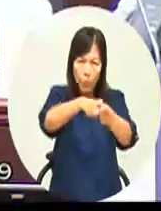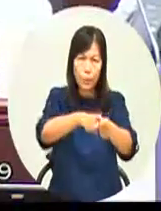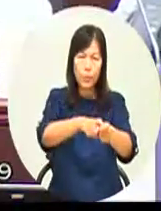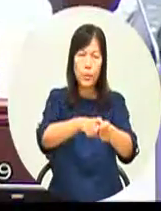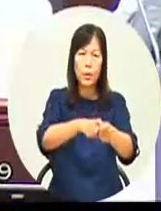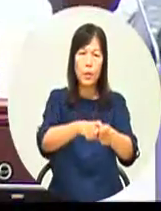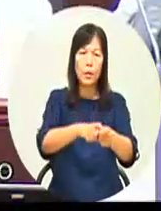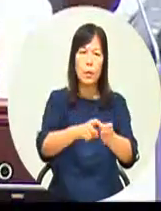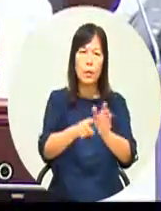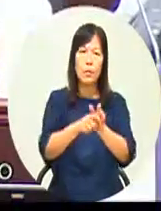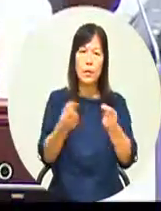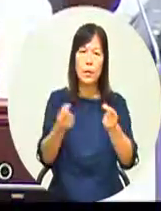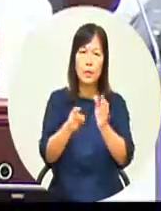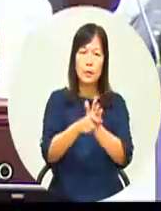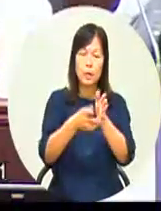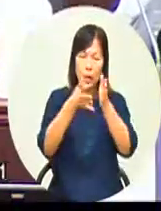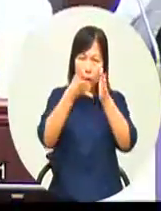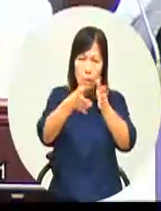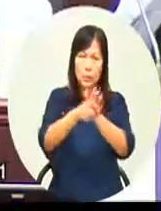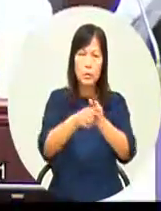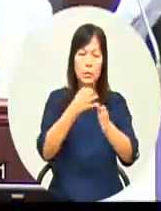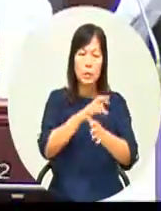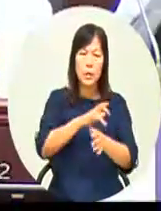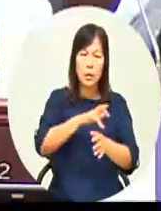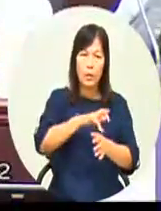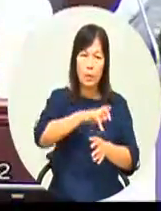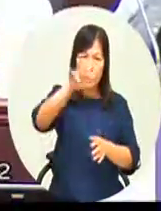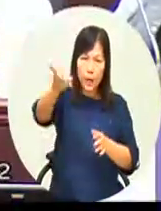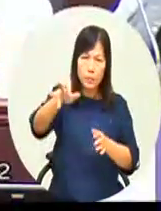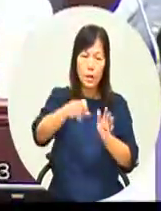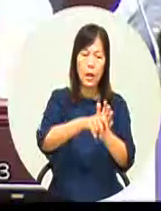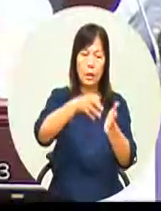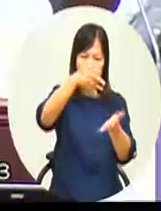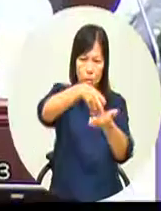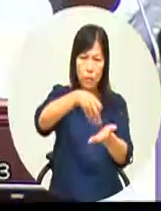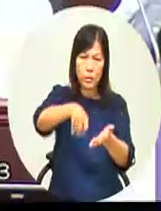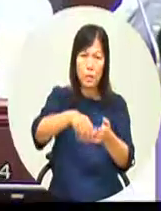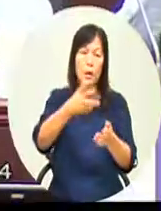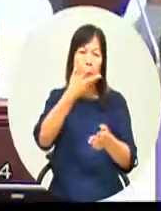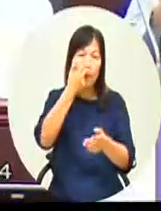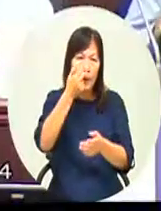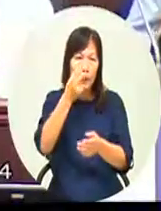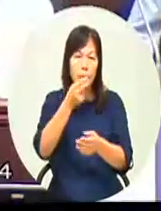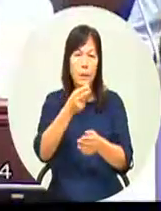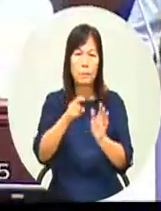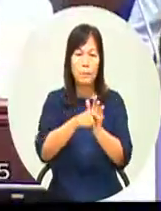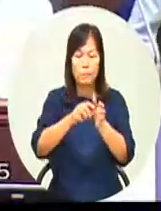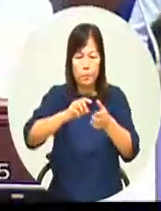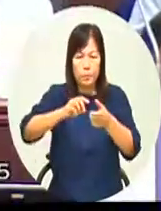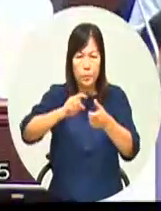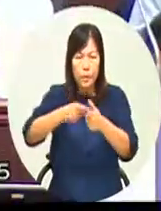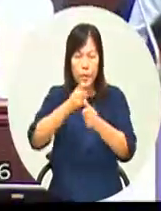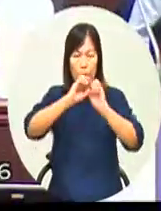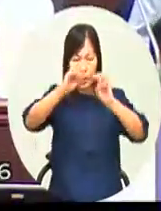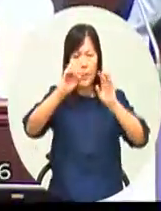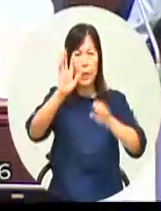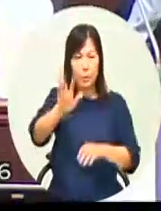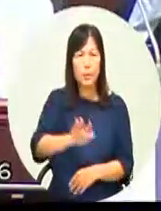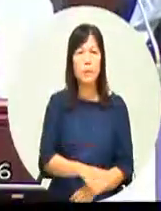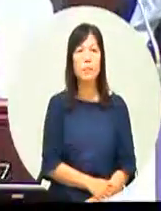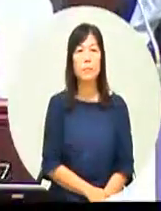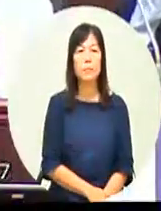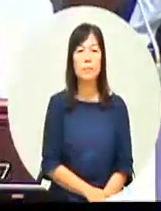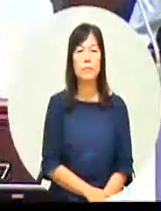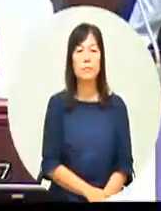候，我们应该是会以航班跟它的签证的这个便利的部分，会先去做一些行销。 好， 那